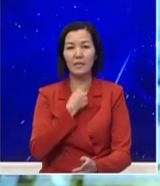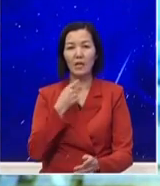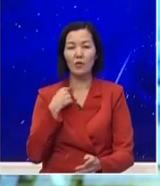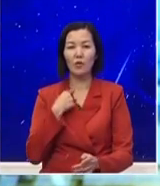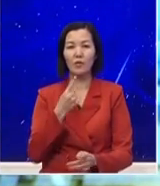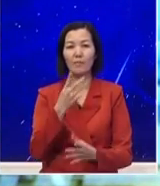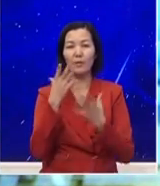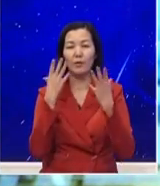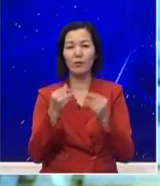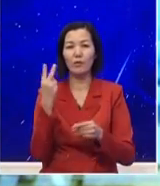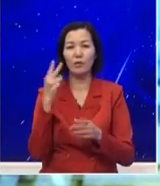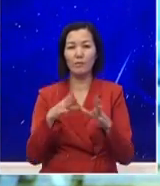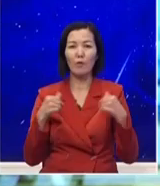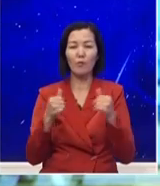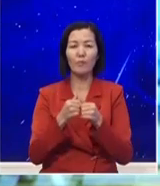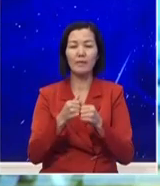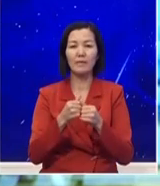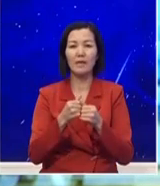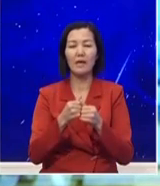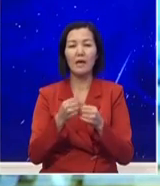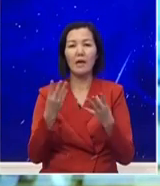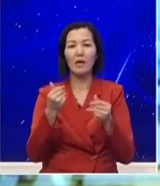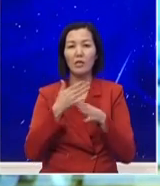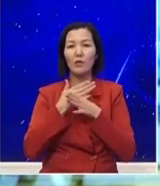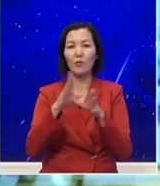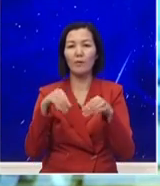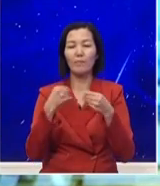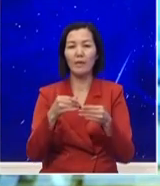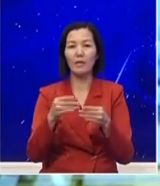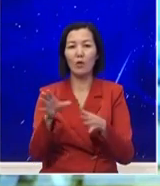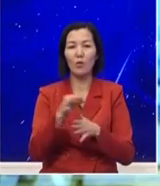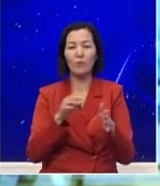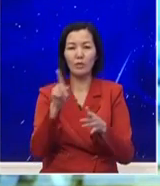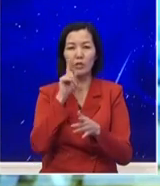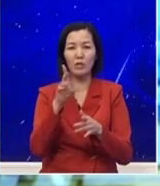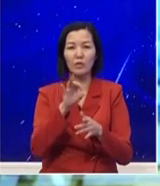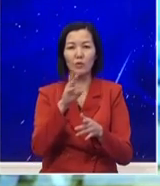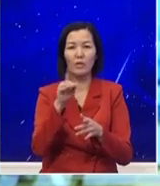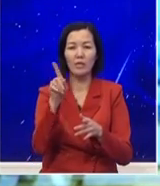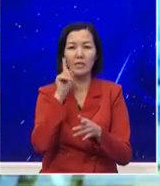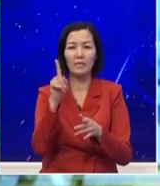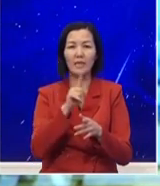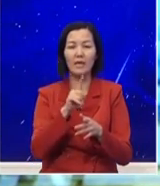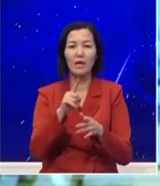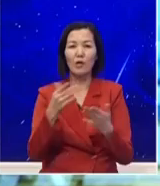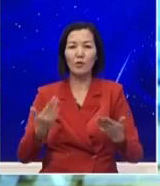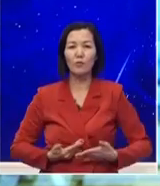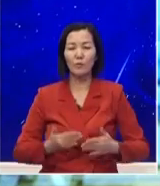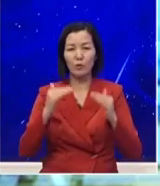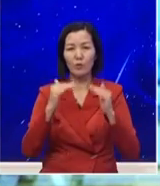Талдықорғанда бір күнде 20 отбасына материалдық көмек көрсетілді. Облыстық Жас Отан жастар қанатының еріктілері тұрмысы төмен